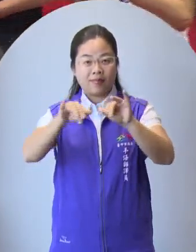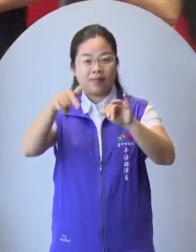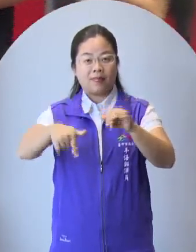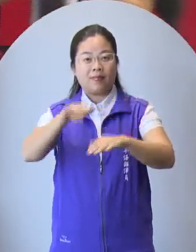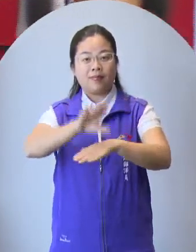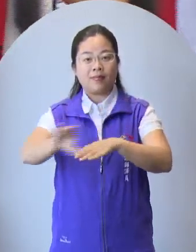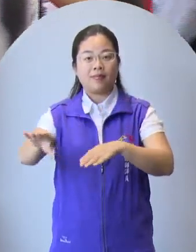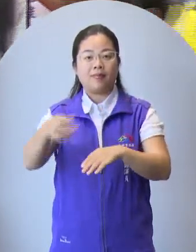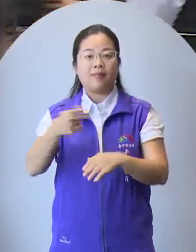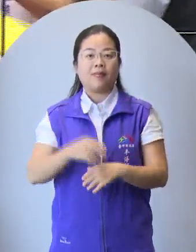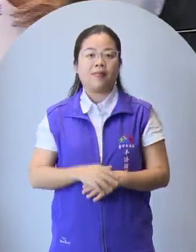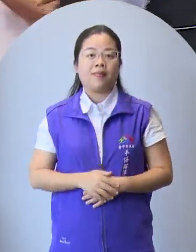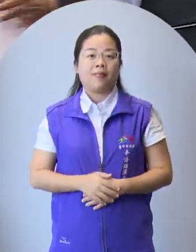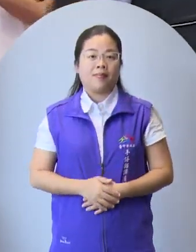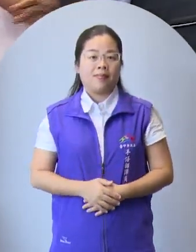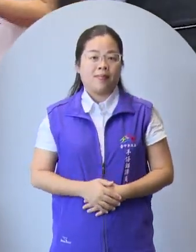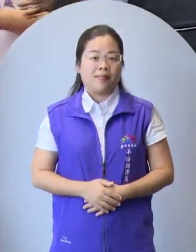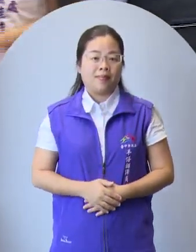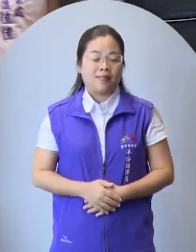奖。